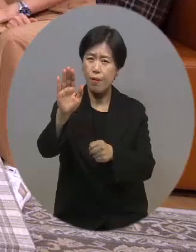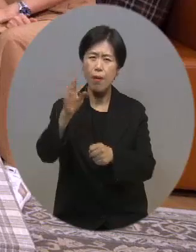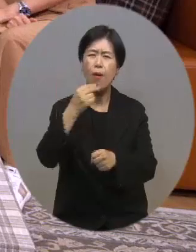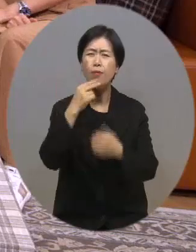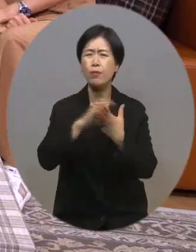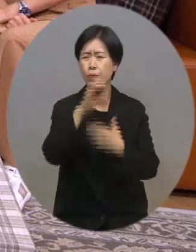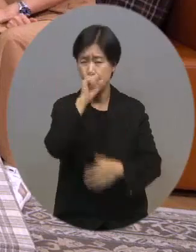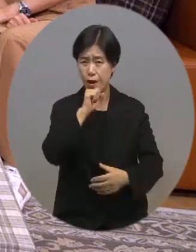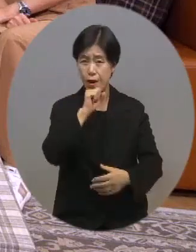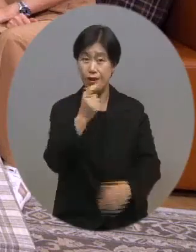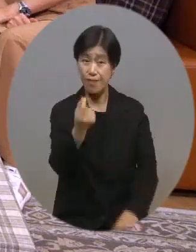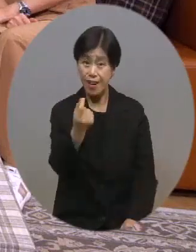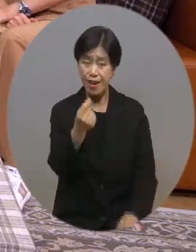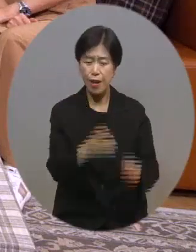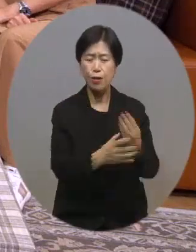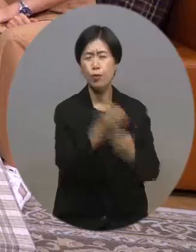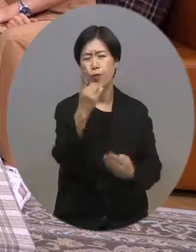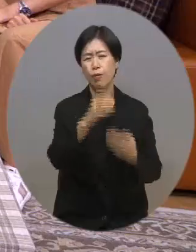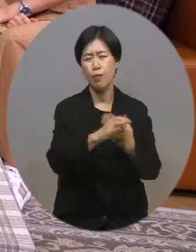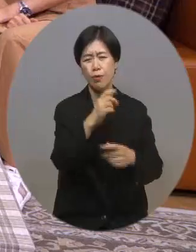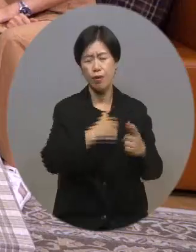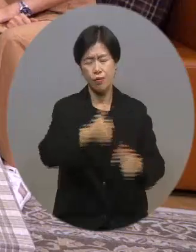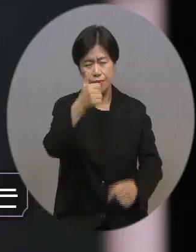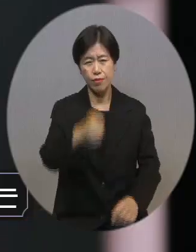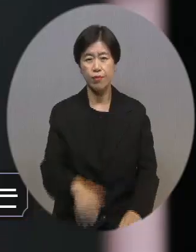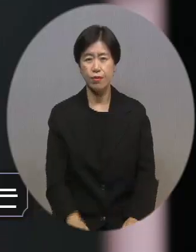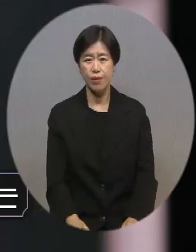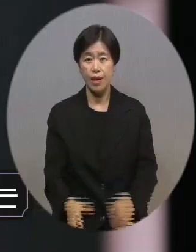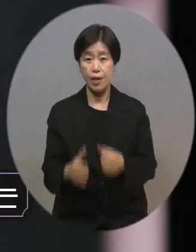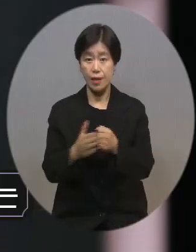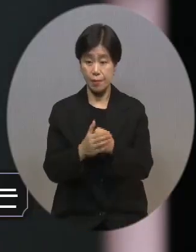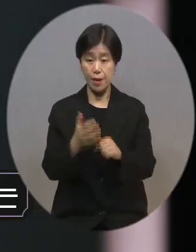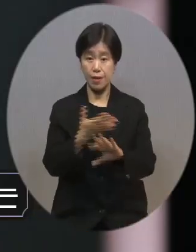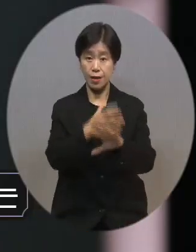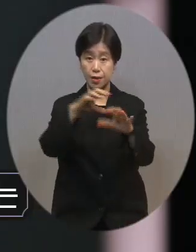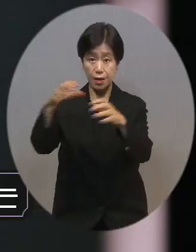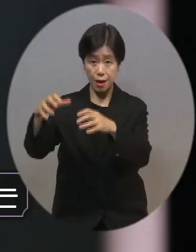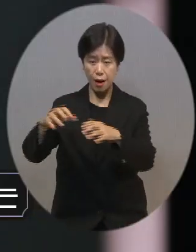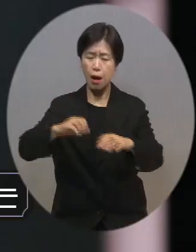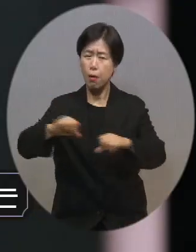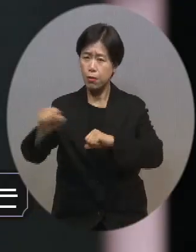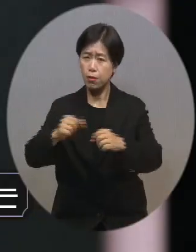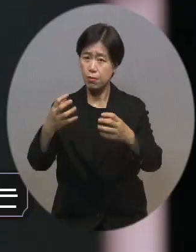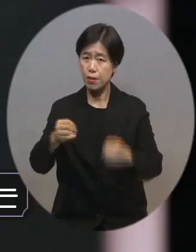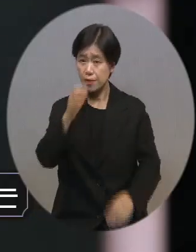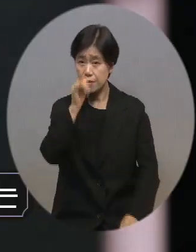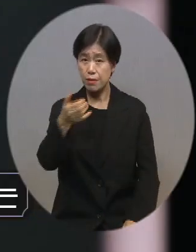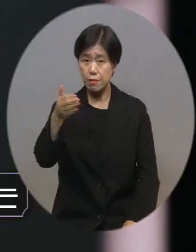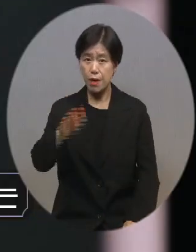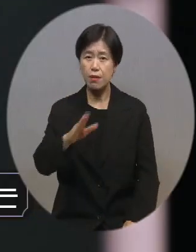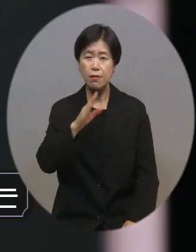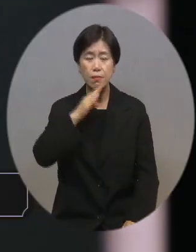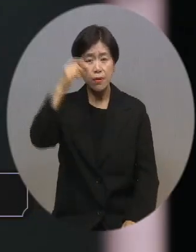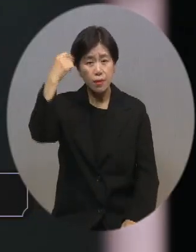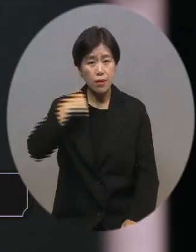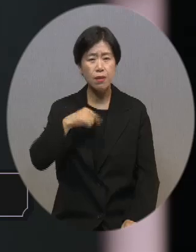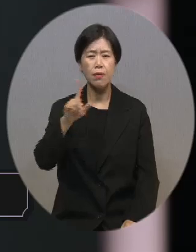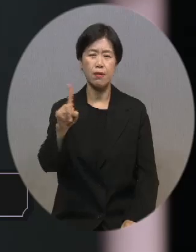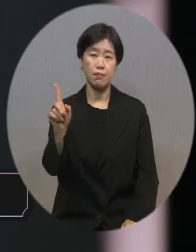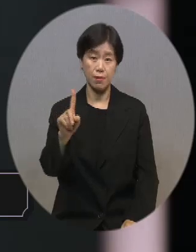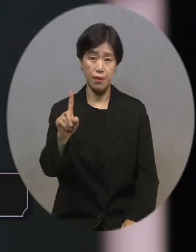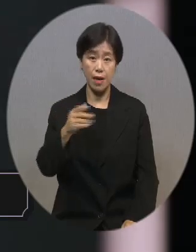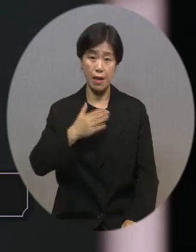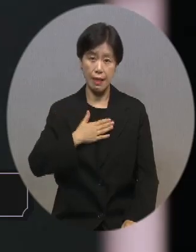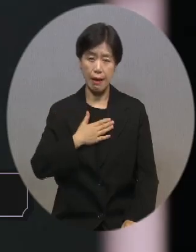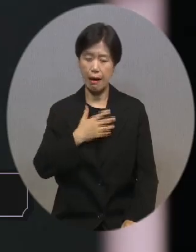전에 통일돼야지. 그렇죠. 그러니까 저희 국제 활동을 많이 했었지만 정말 많이 느끼는 거는 제가